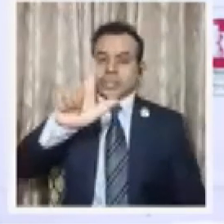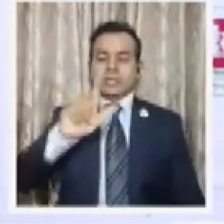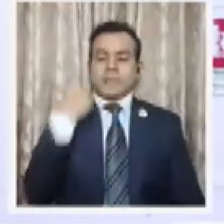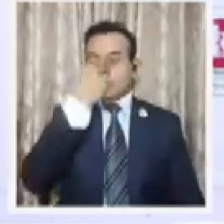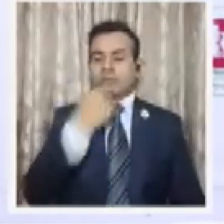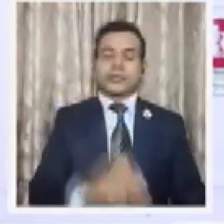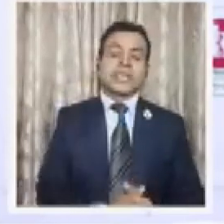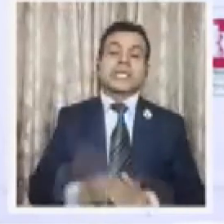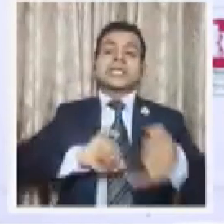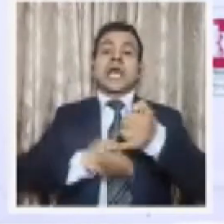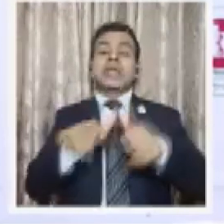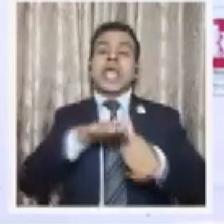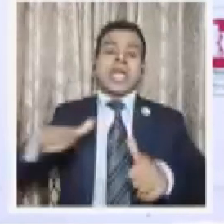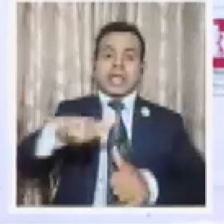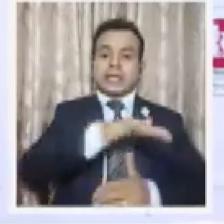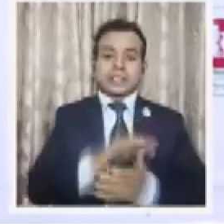784,787 জন।